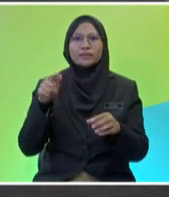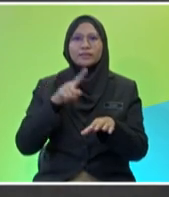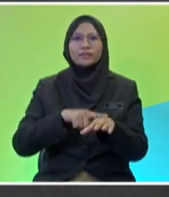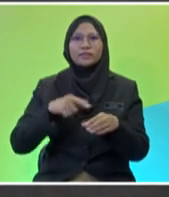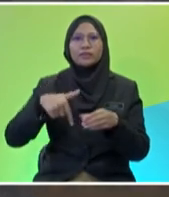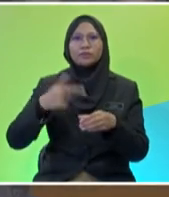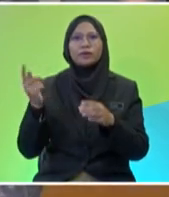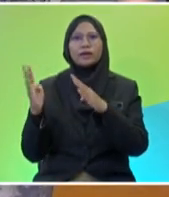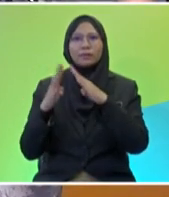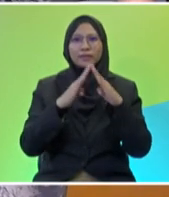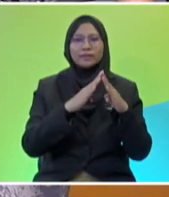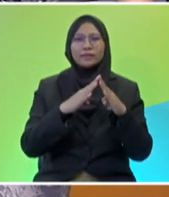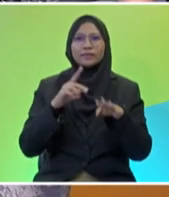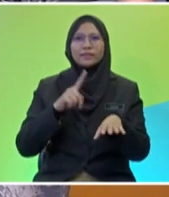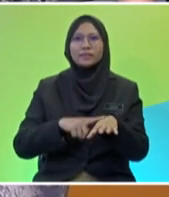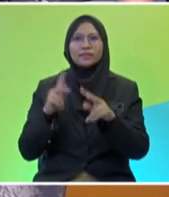kawasan